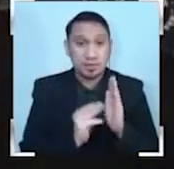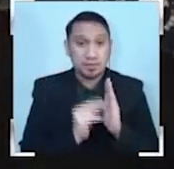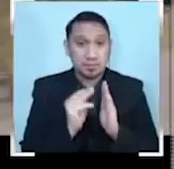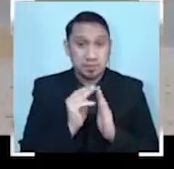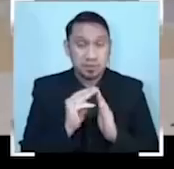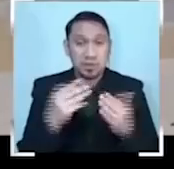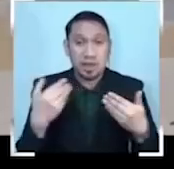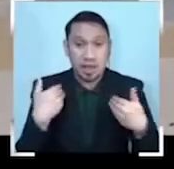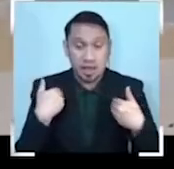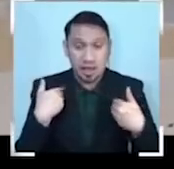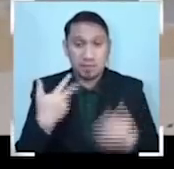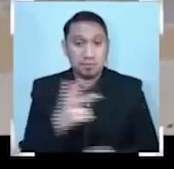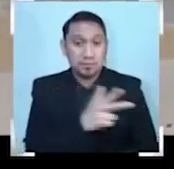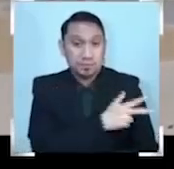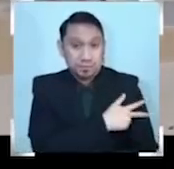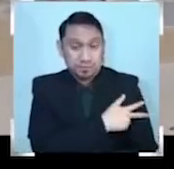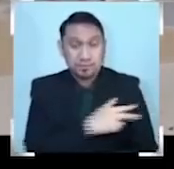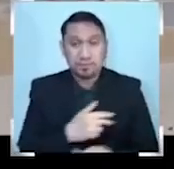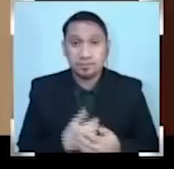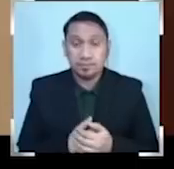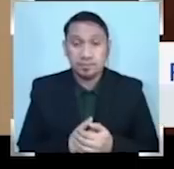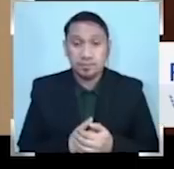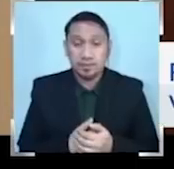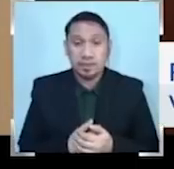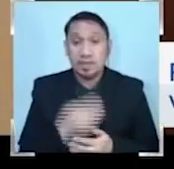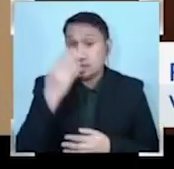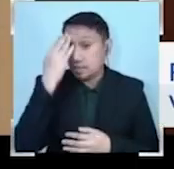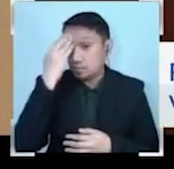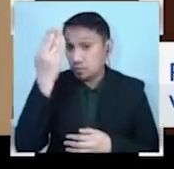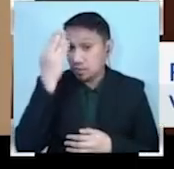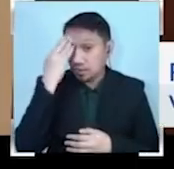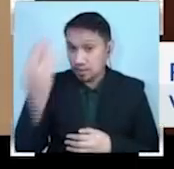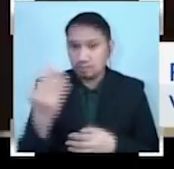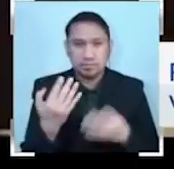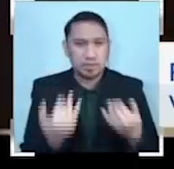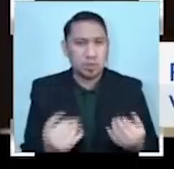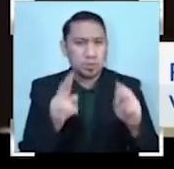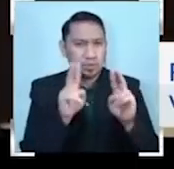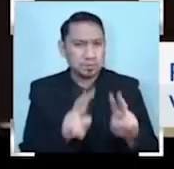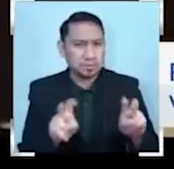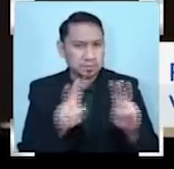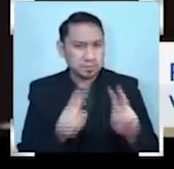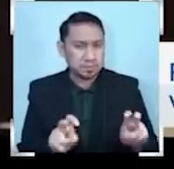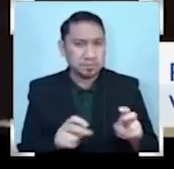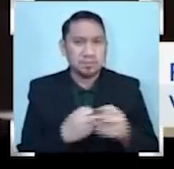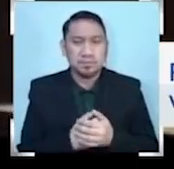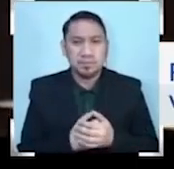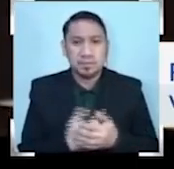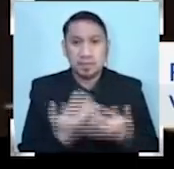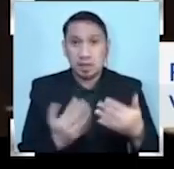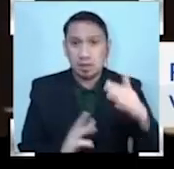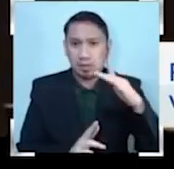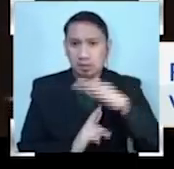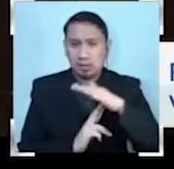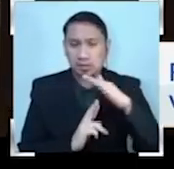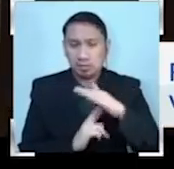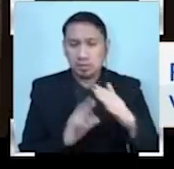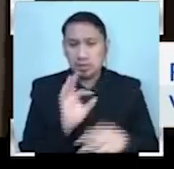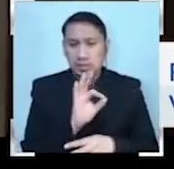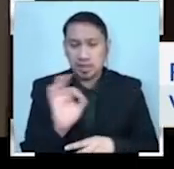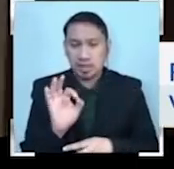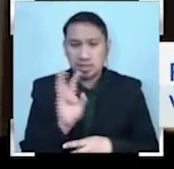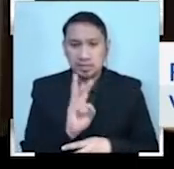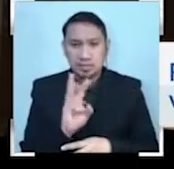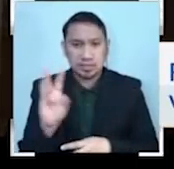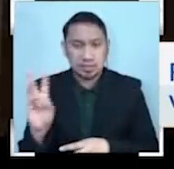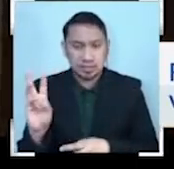booster. Sa Malolos, Bulacan naman, iniimbisigahan ang pag-expire ng 966 vials ng